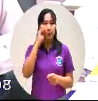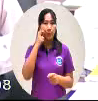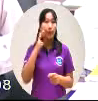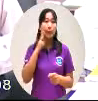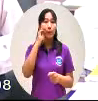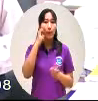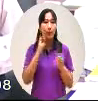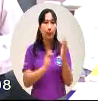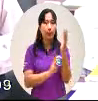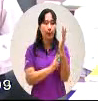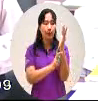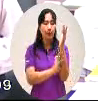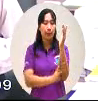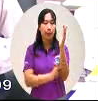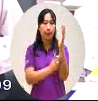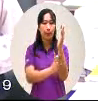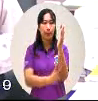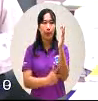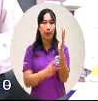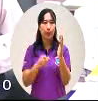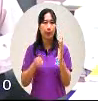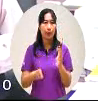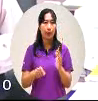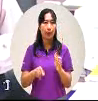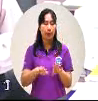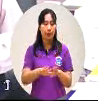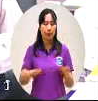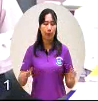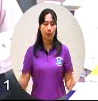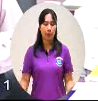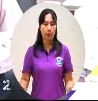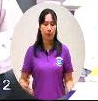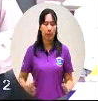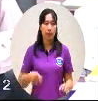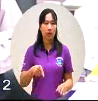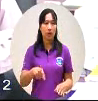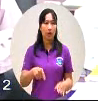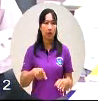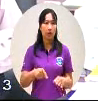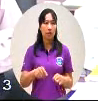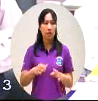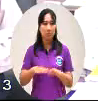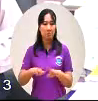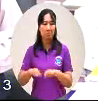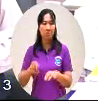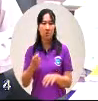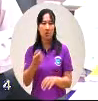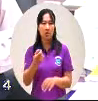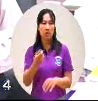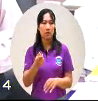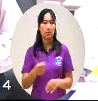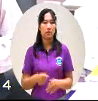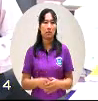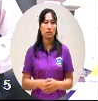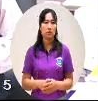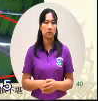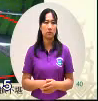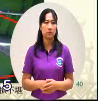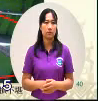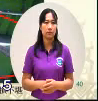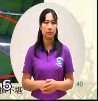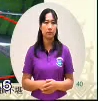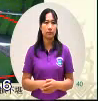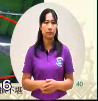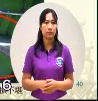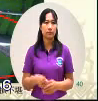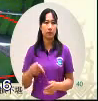还有包括司令台呢已经脱落了。那看一下下面的，好，这个